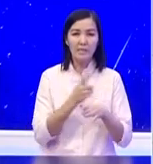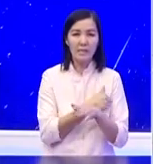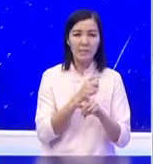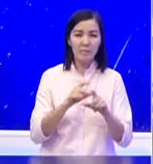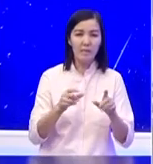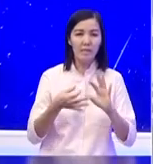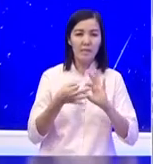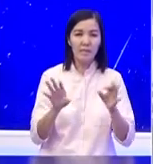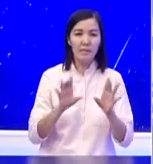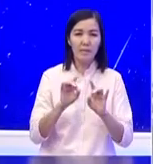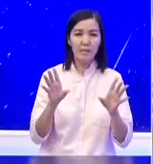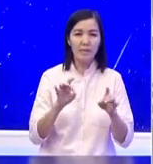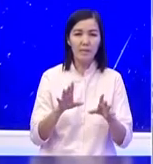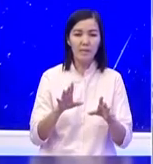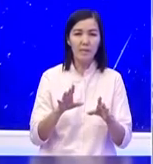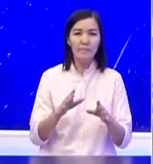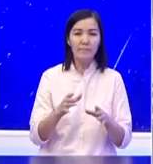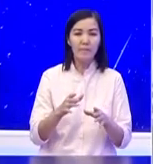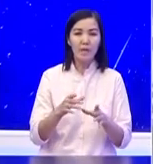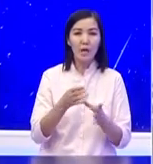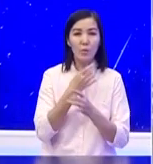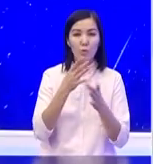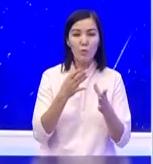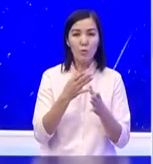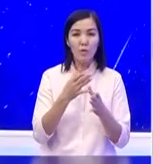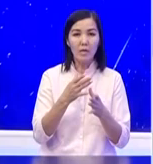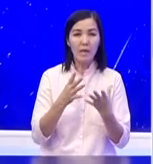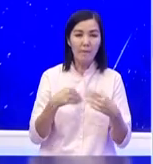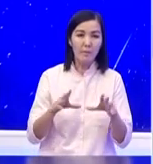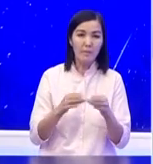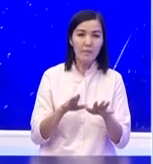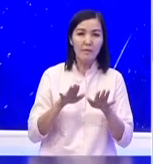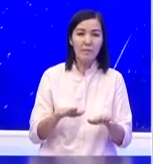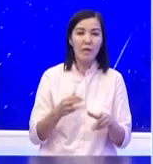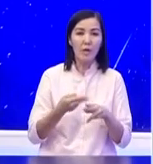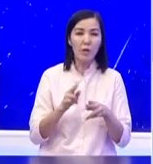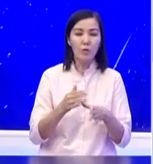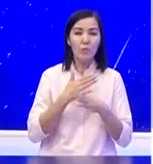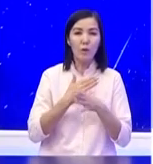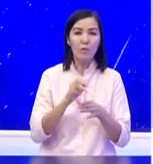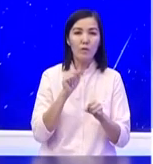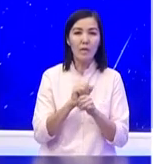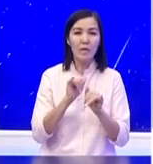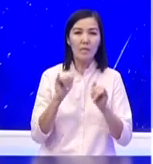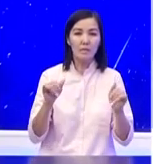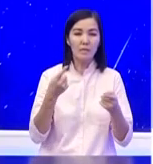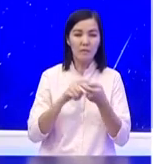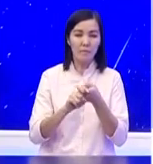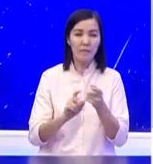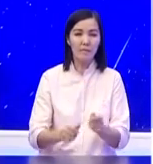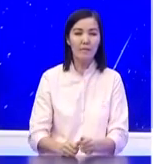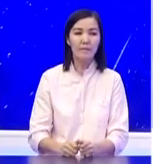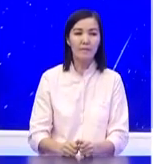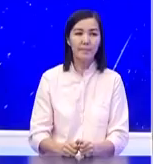ценными рекомендациями о культуре чихания и кашляния в общественных местах, которые помогут предотвратить распространение инфекции.